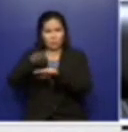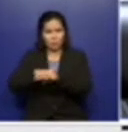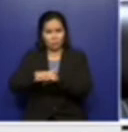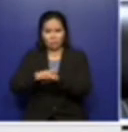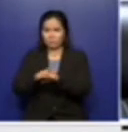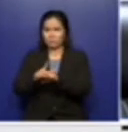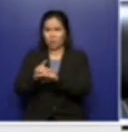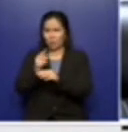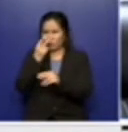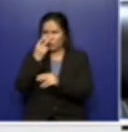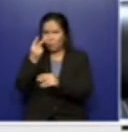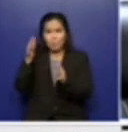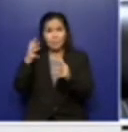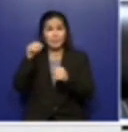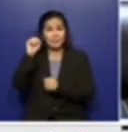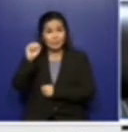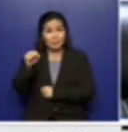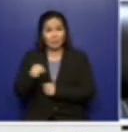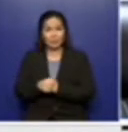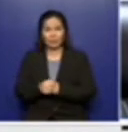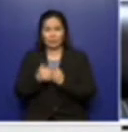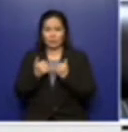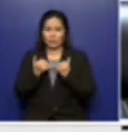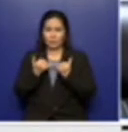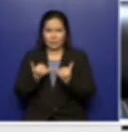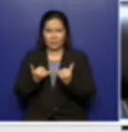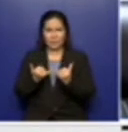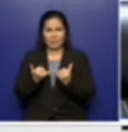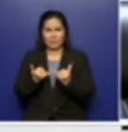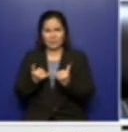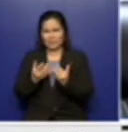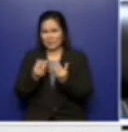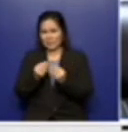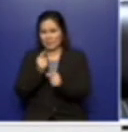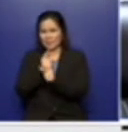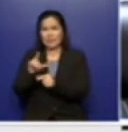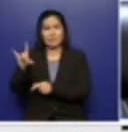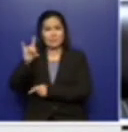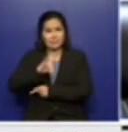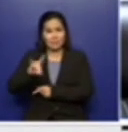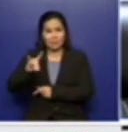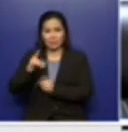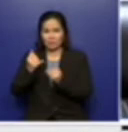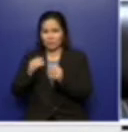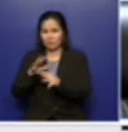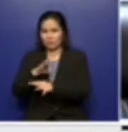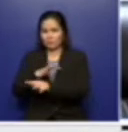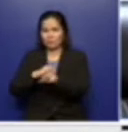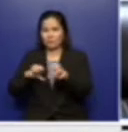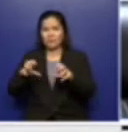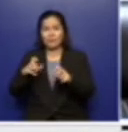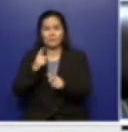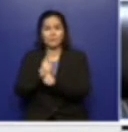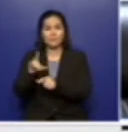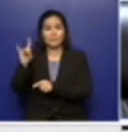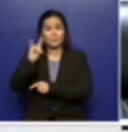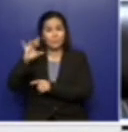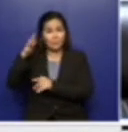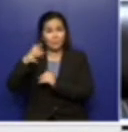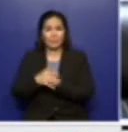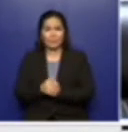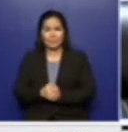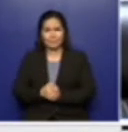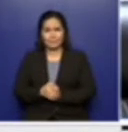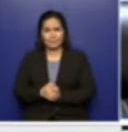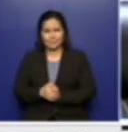ยไม่ได้ดูเลยครับว่าวันนี้ที่ทำเลเลี้ยงสัตว์มันหมดสภาพไปแล้วครับหมดสภาพการที่จะเป็น